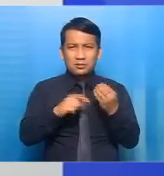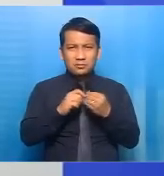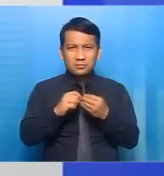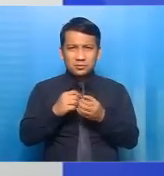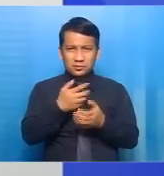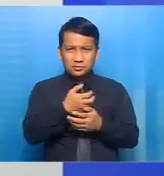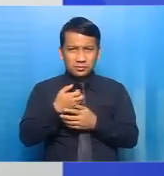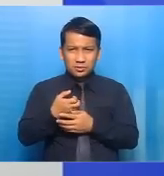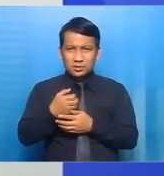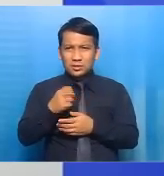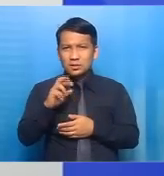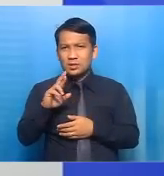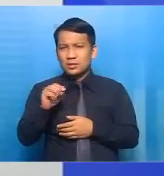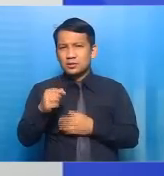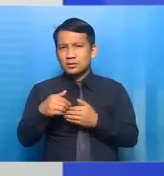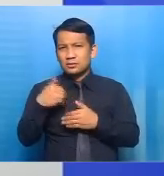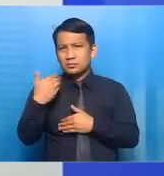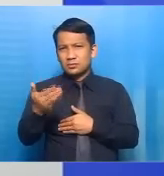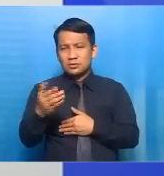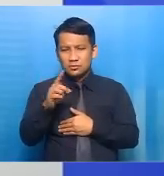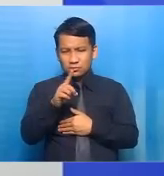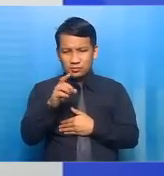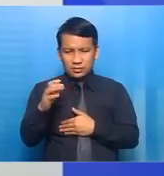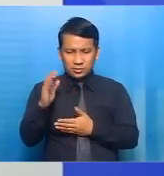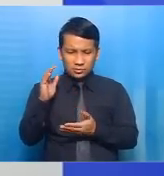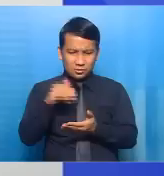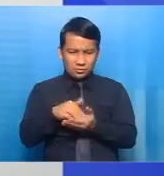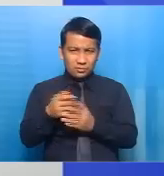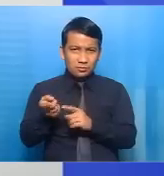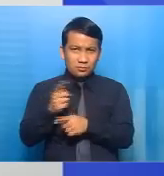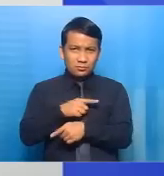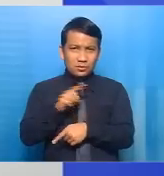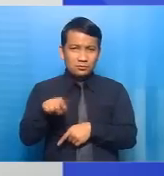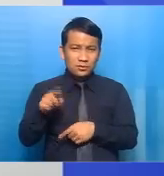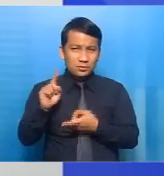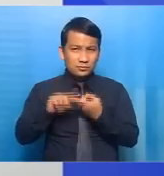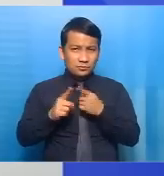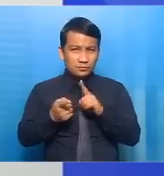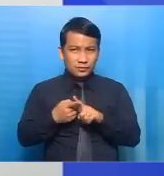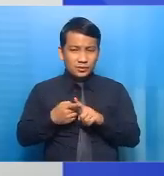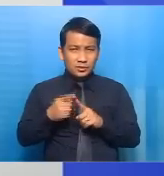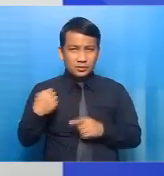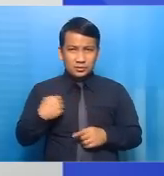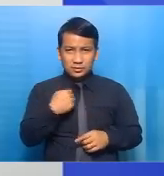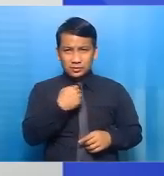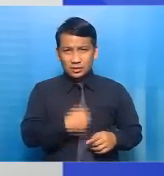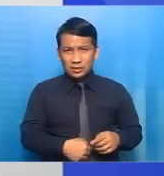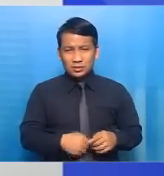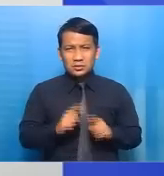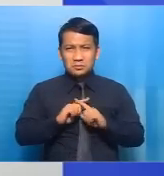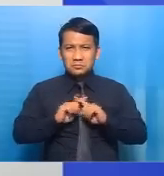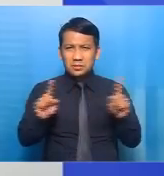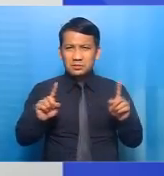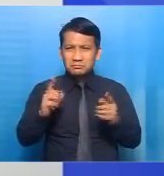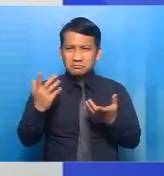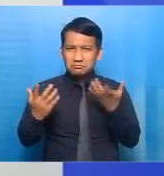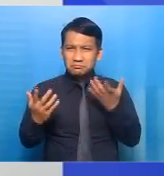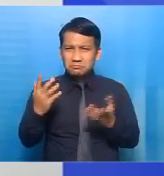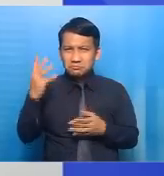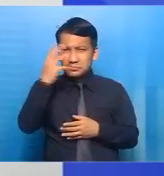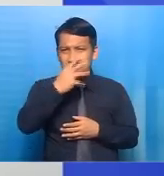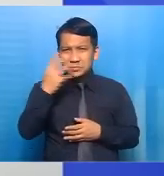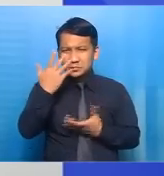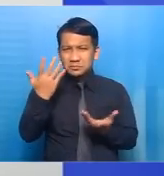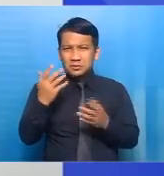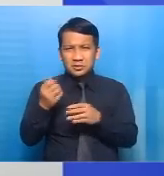sa Upsly. Habang ang 100,000 naman ay galing sa isang kaibigang Chinese. Subalit, malabo raw na ito ang may kinalaman